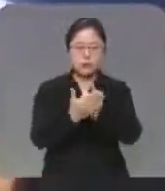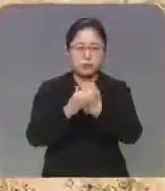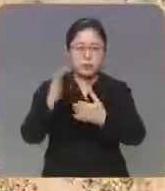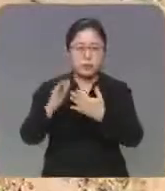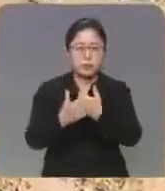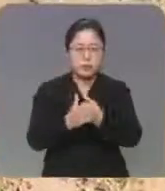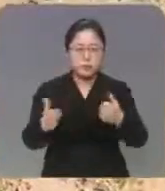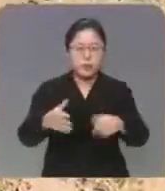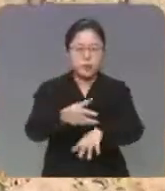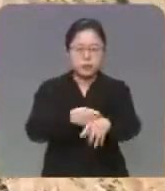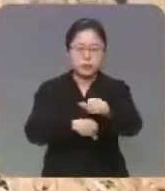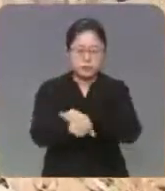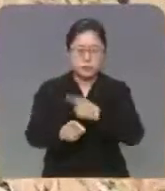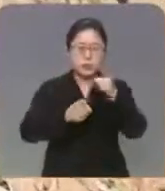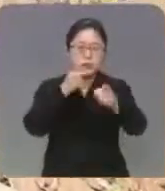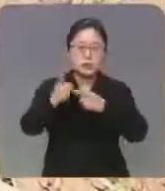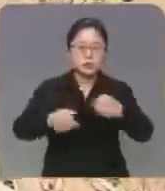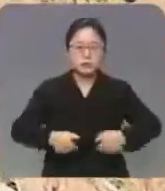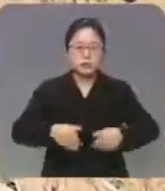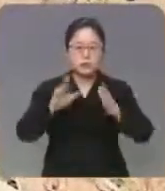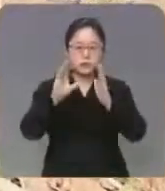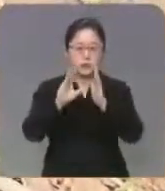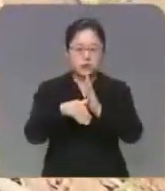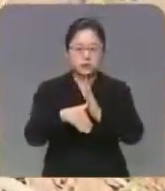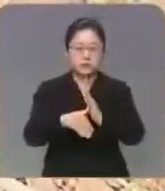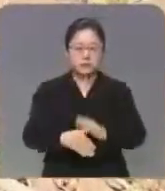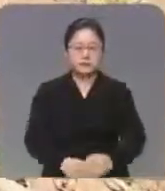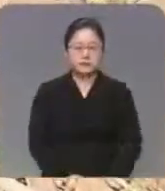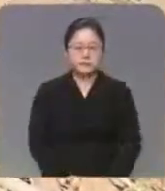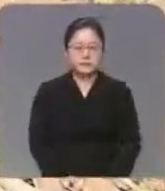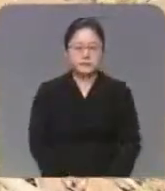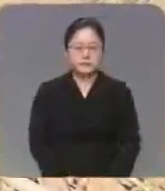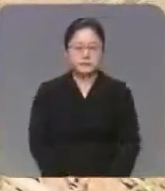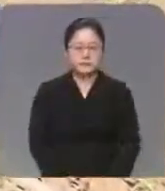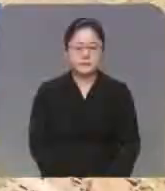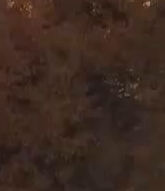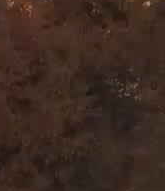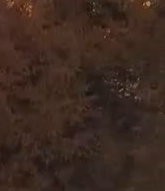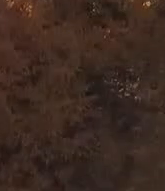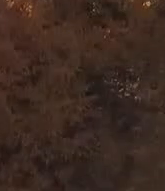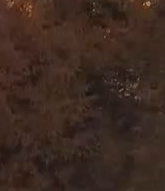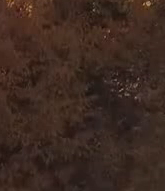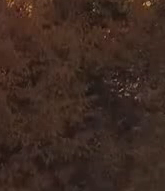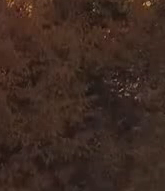만큼 적극적인 신청이 필요합니다. KBS 뉴스 곽선정입니다.